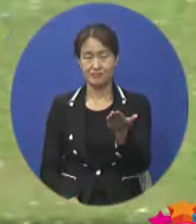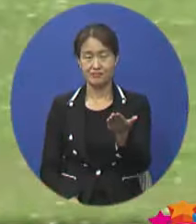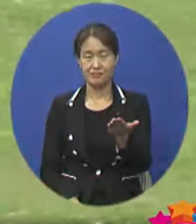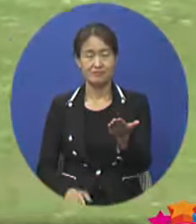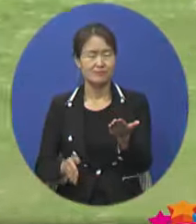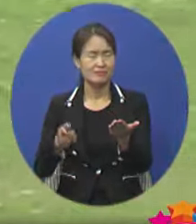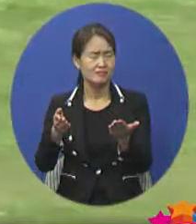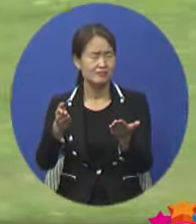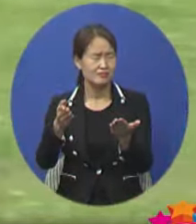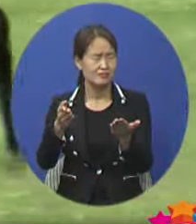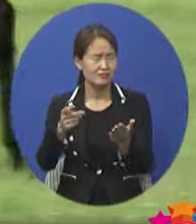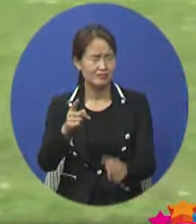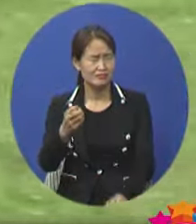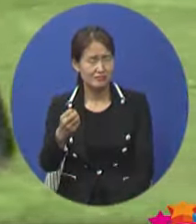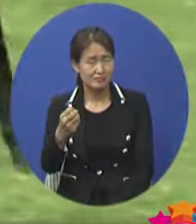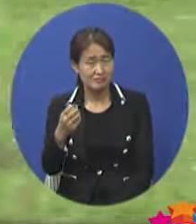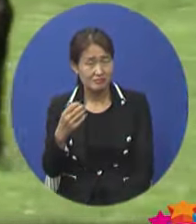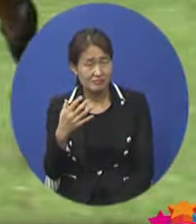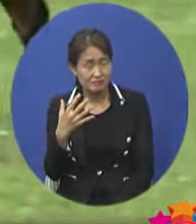당신의 그 말이